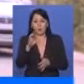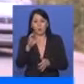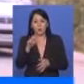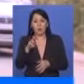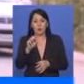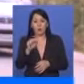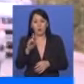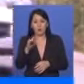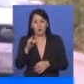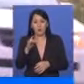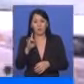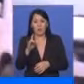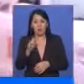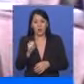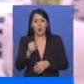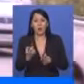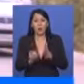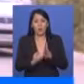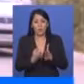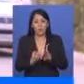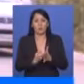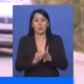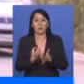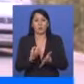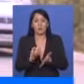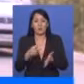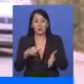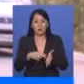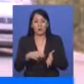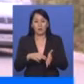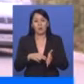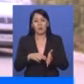Қаражыра көмірлері. Олардың бағасы